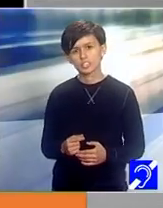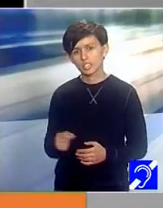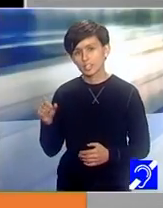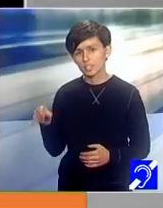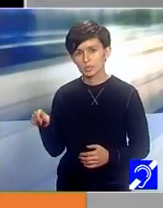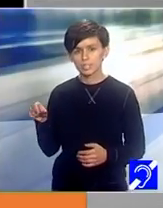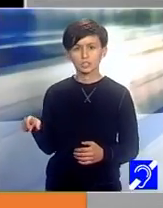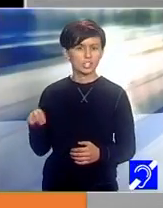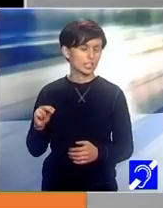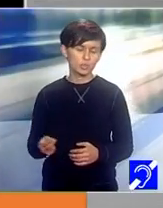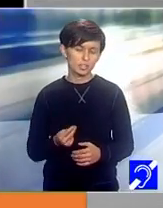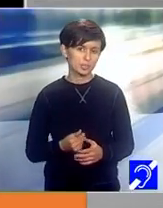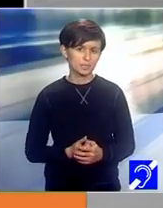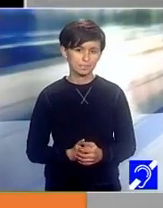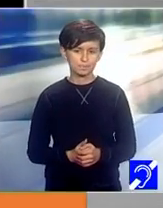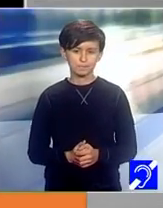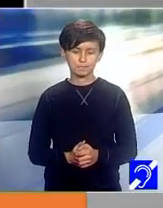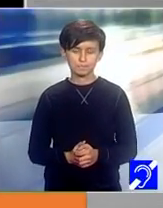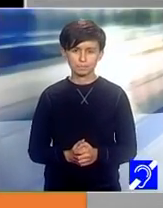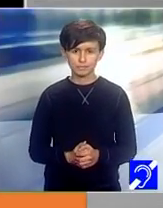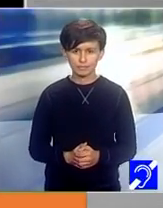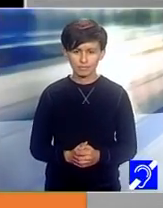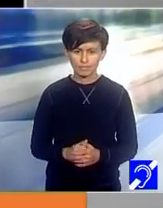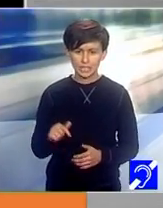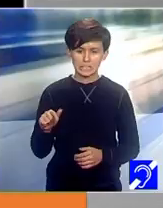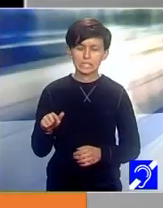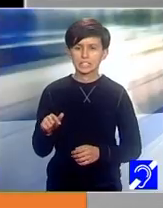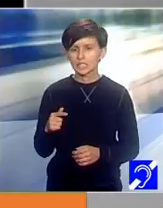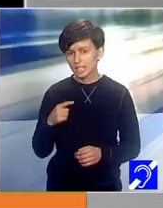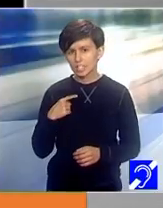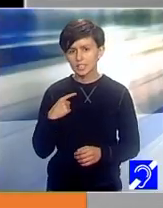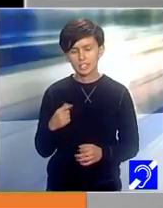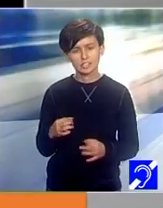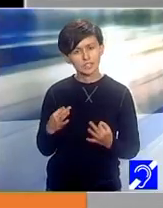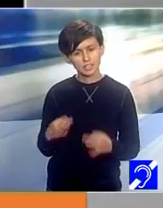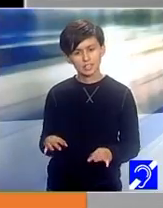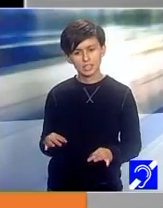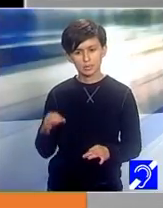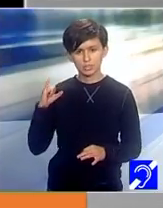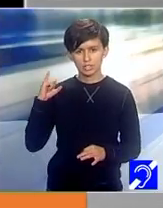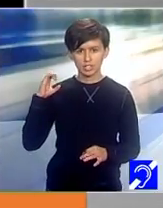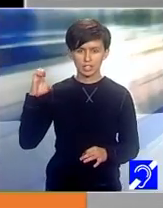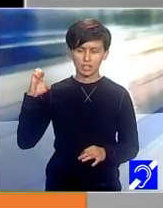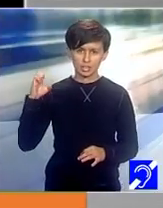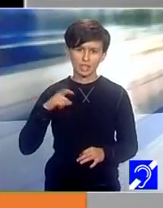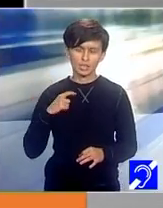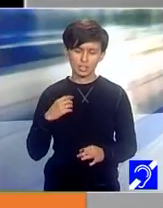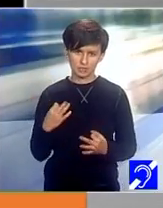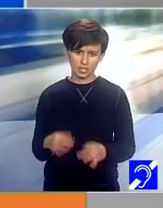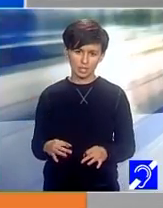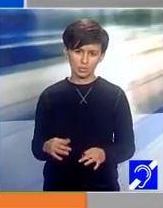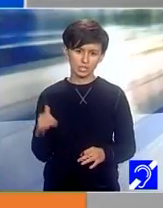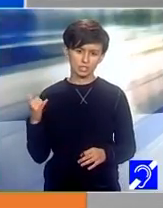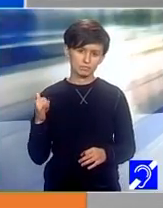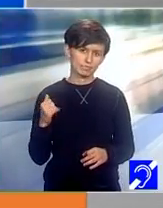iscusite. Ea a revenit la modă. Acum este drept că ea și adusă din